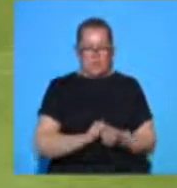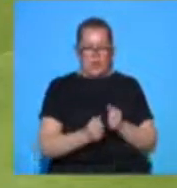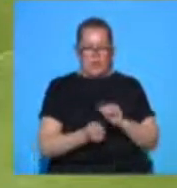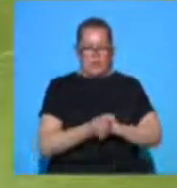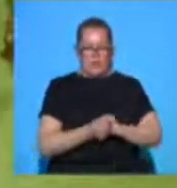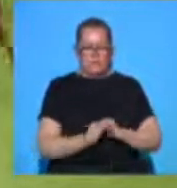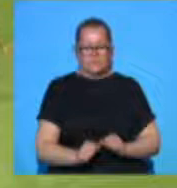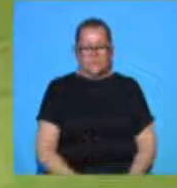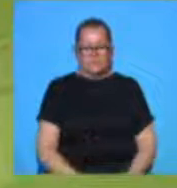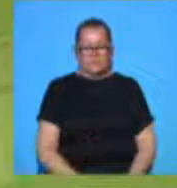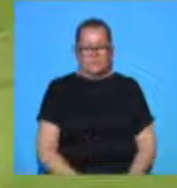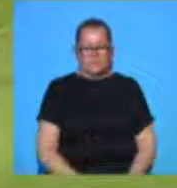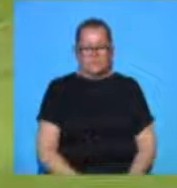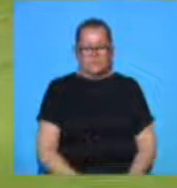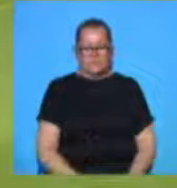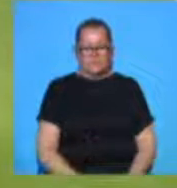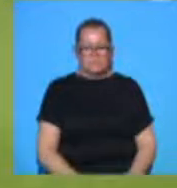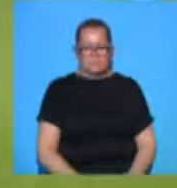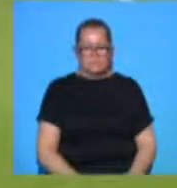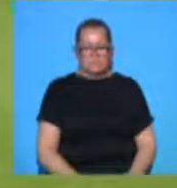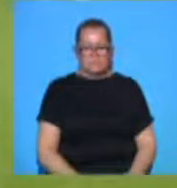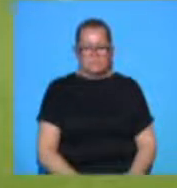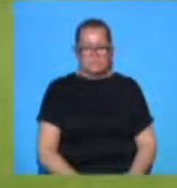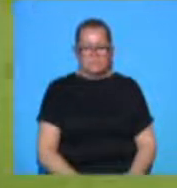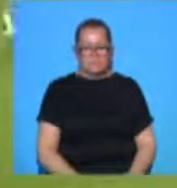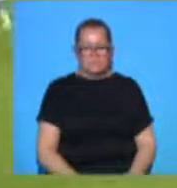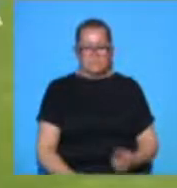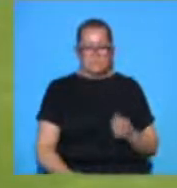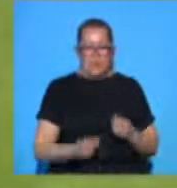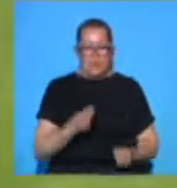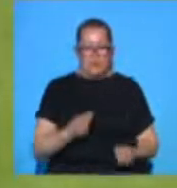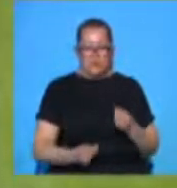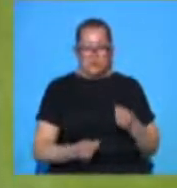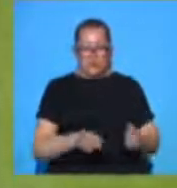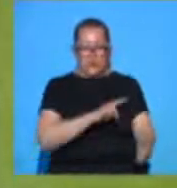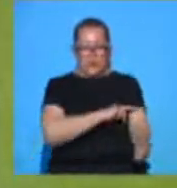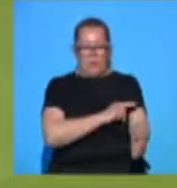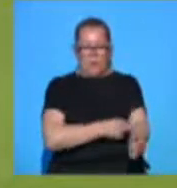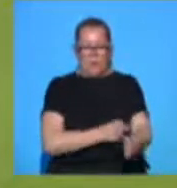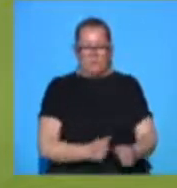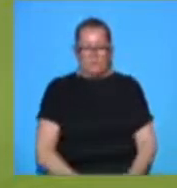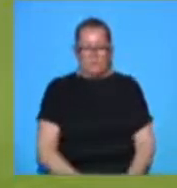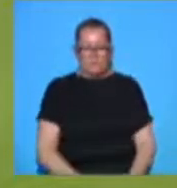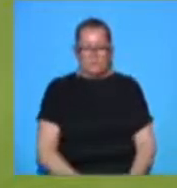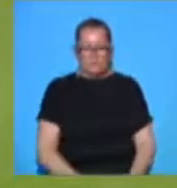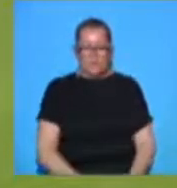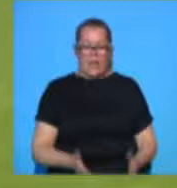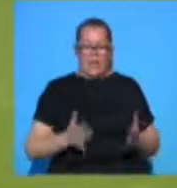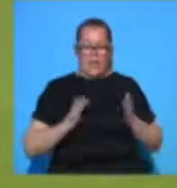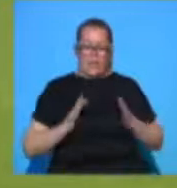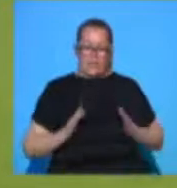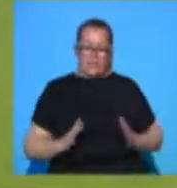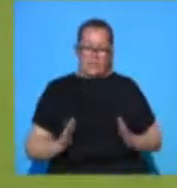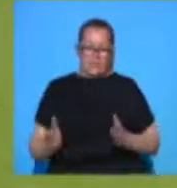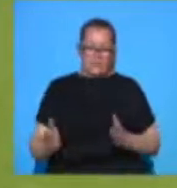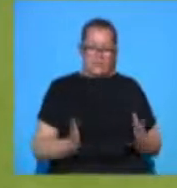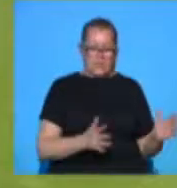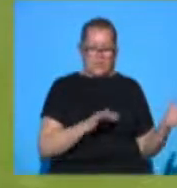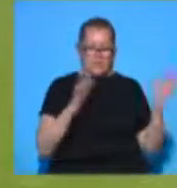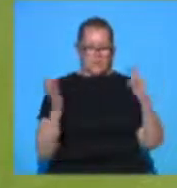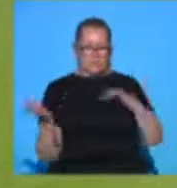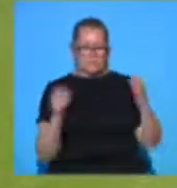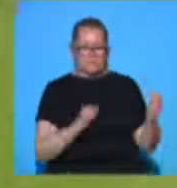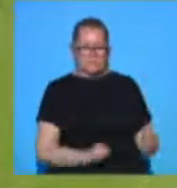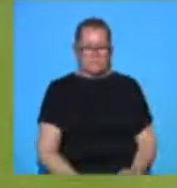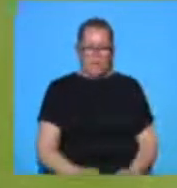trei forțe ale României din ultimii ani. Intrări dure, puține faze cursive, parcă a fost liniștea dinaintea furtunii. Craiova nu s-a predat,